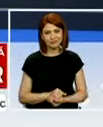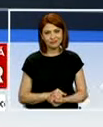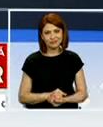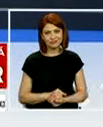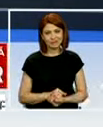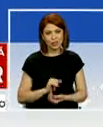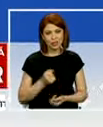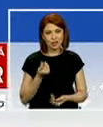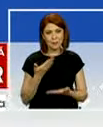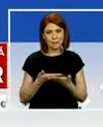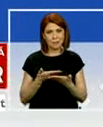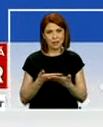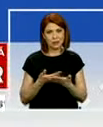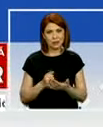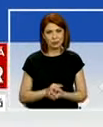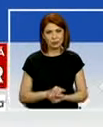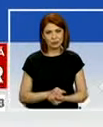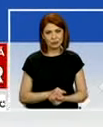și pentru